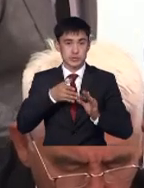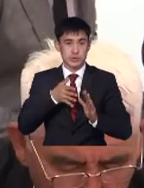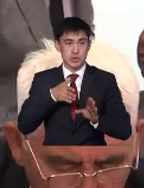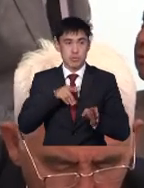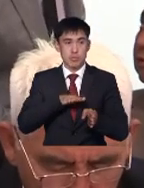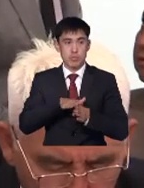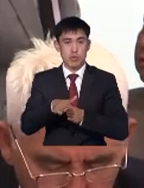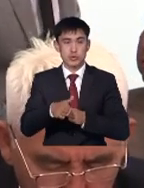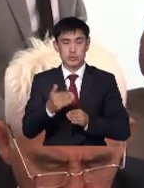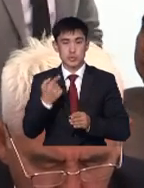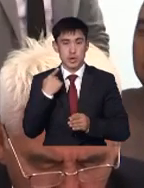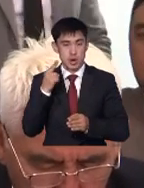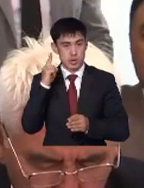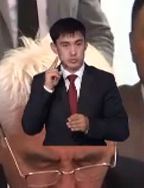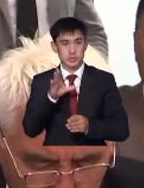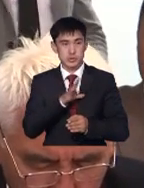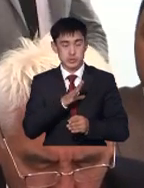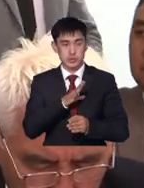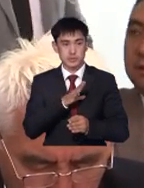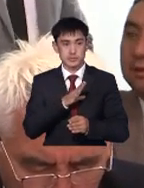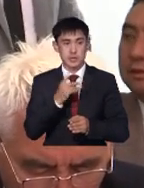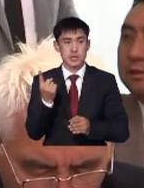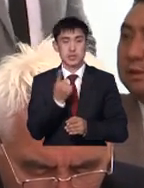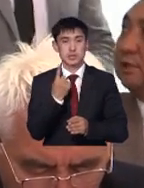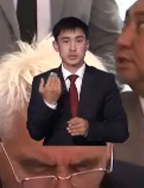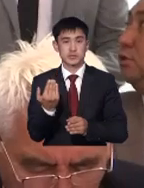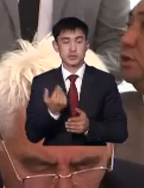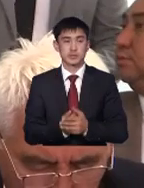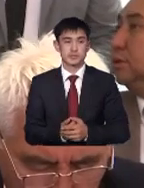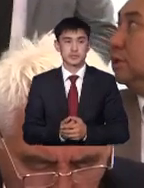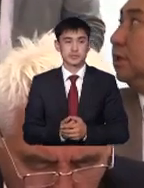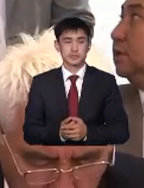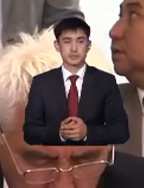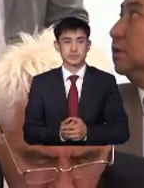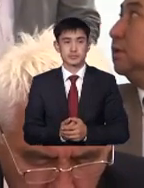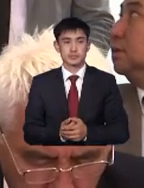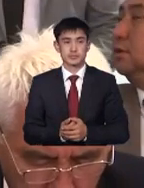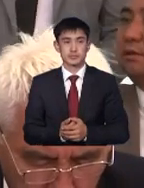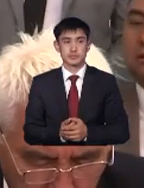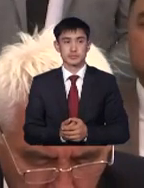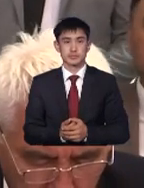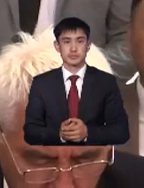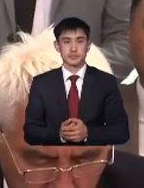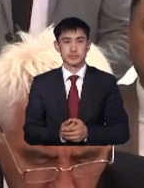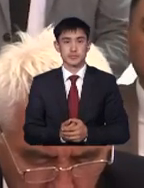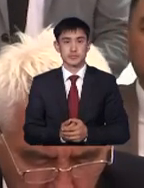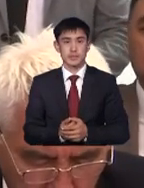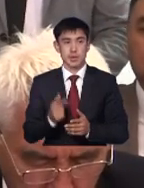всеми было изучено, нецензурной брани нет. Единственное, там я говорю, громко говорю,